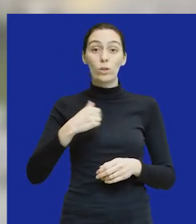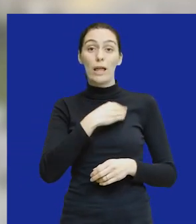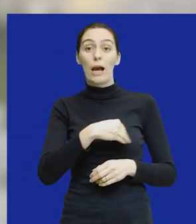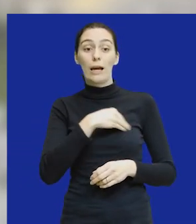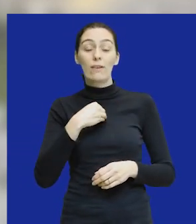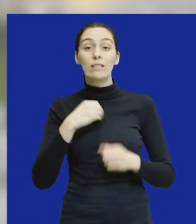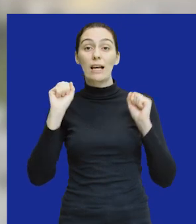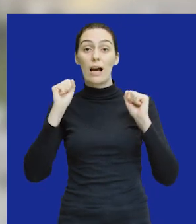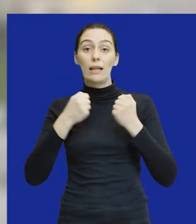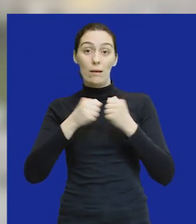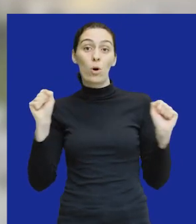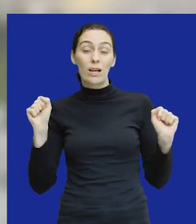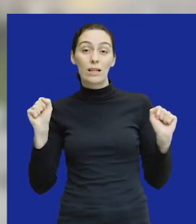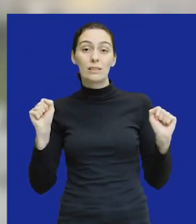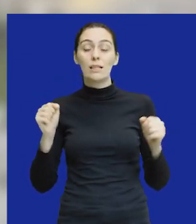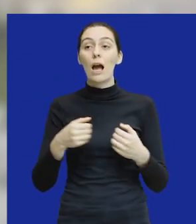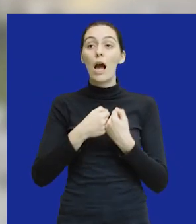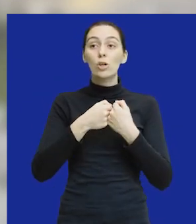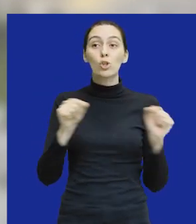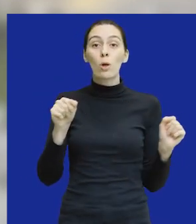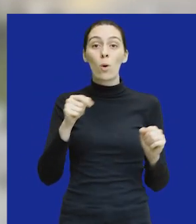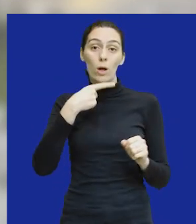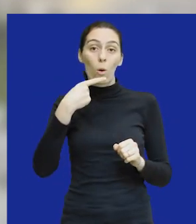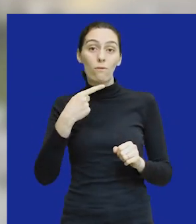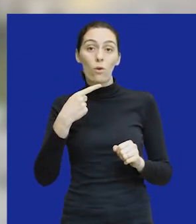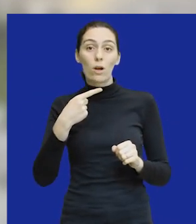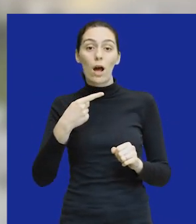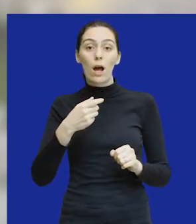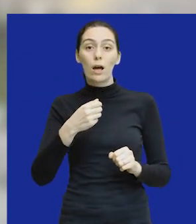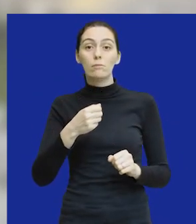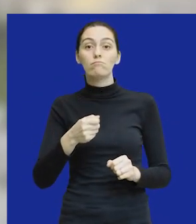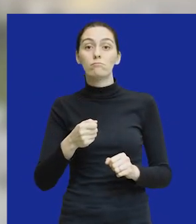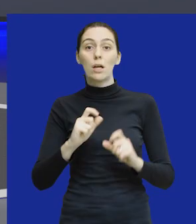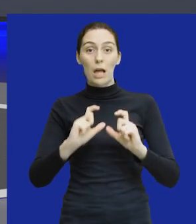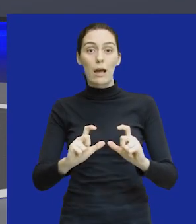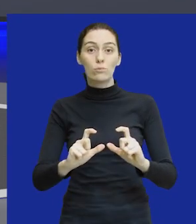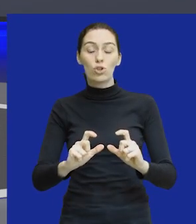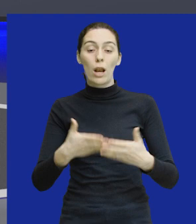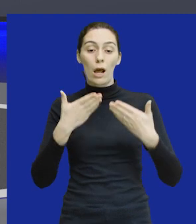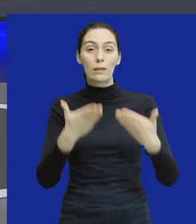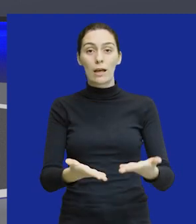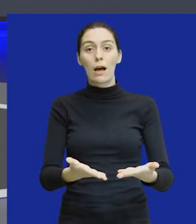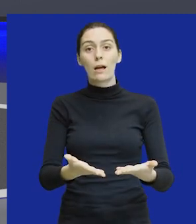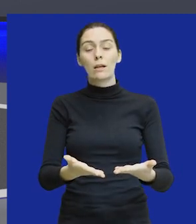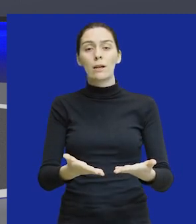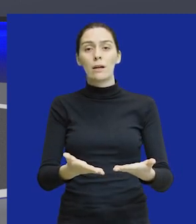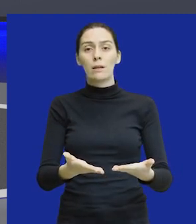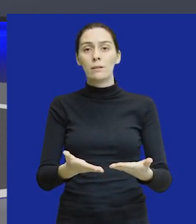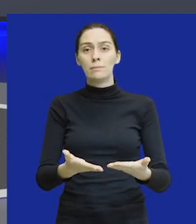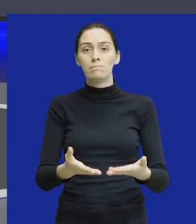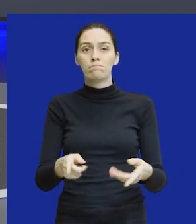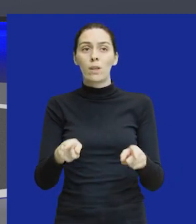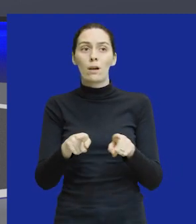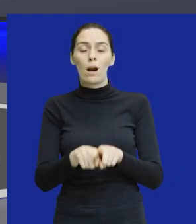hrvatske demokracije, gdje je sloboda govora zajamčena i isto tako dana kao